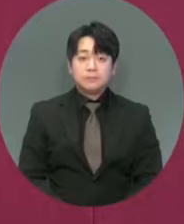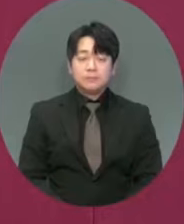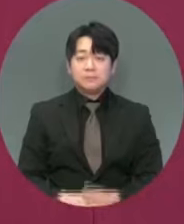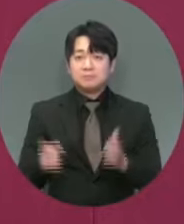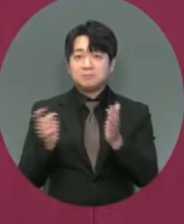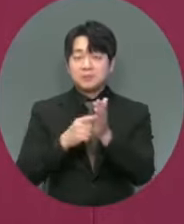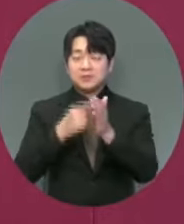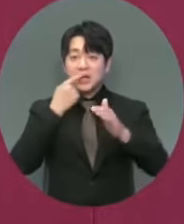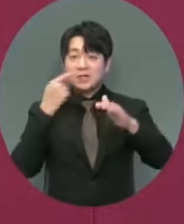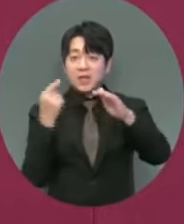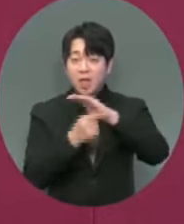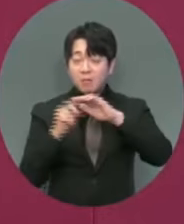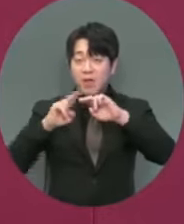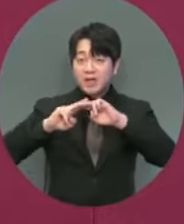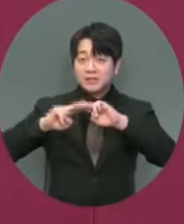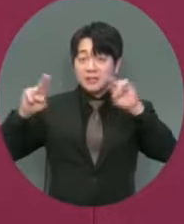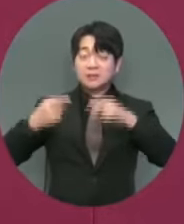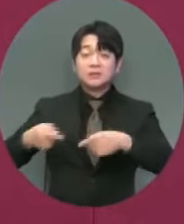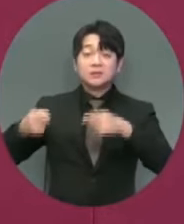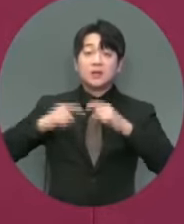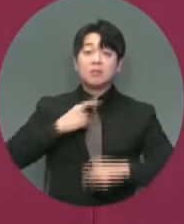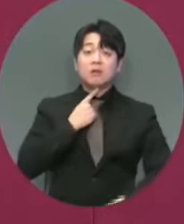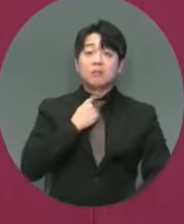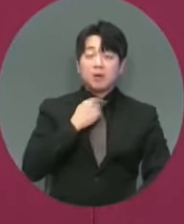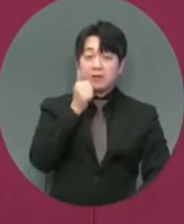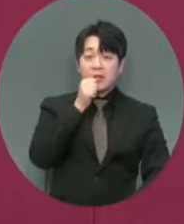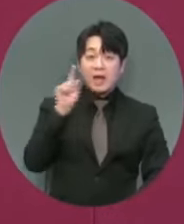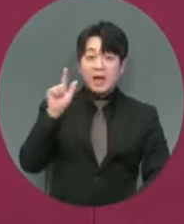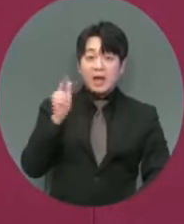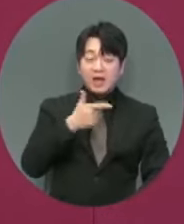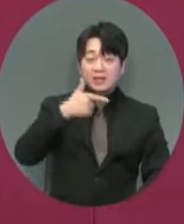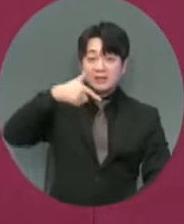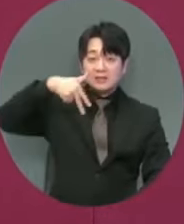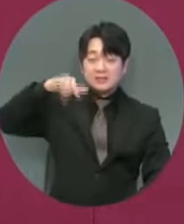비상계엄 해제 요구 결의안에 참석한 한기하 의원,